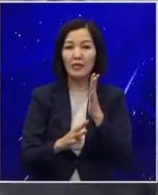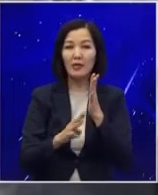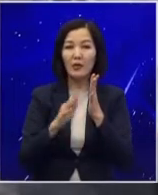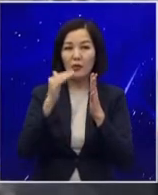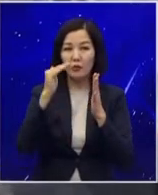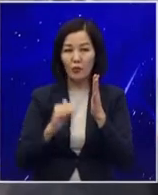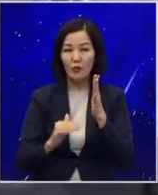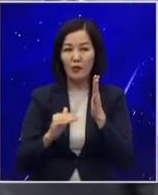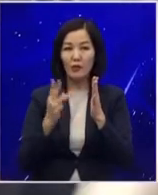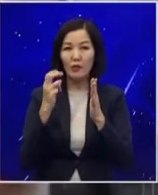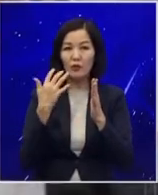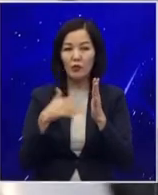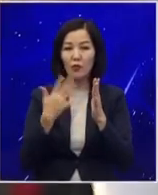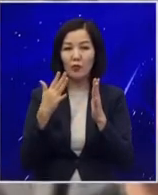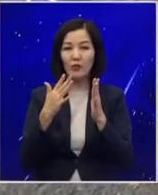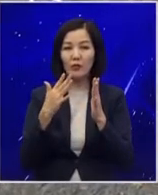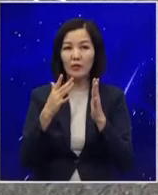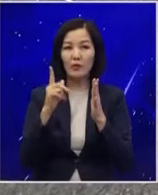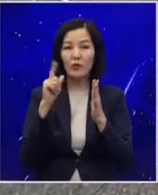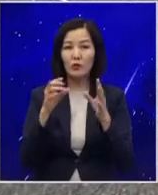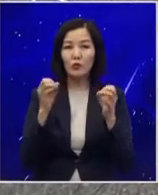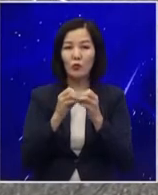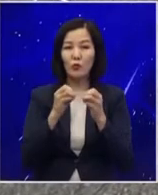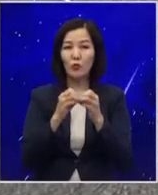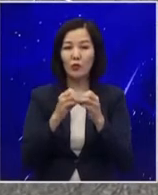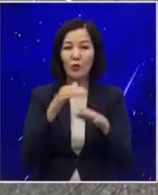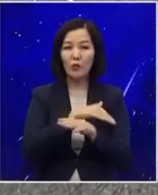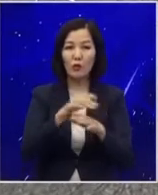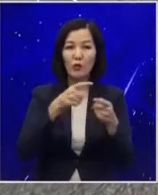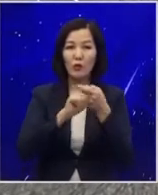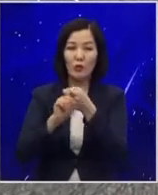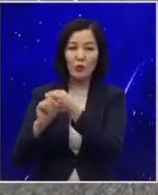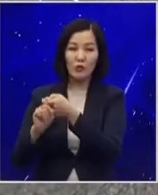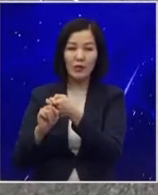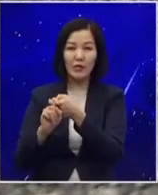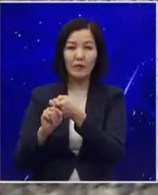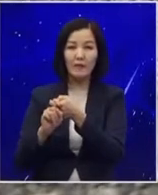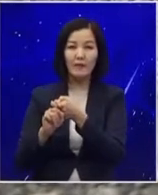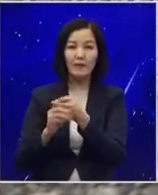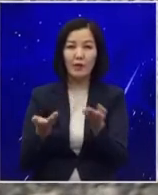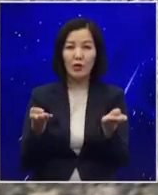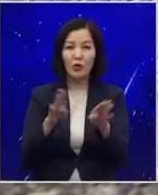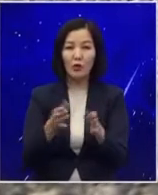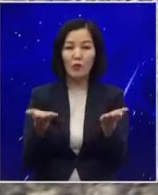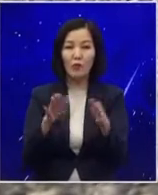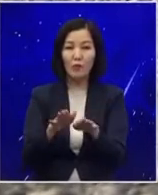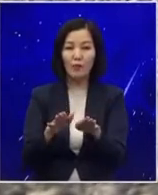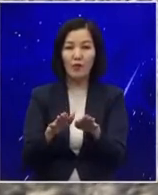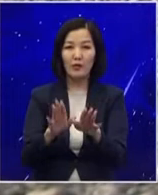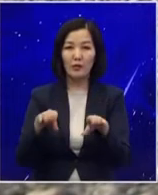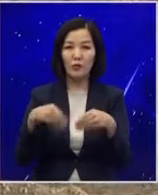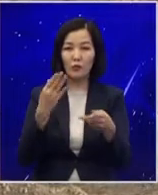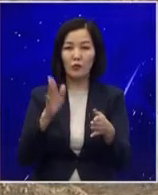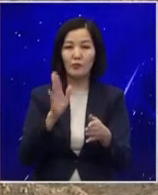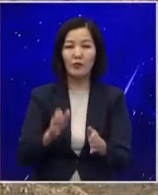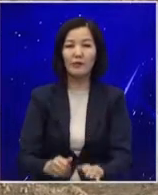де 255-ге түседі. Содан кейін ары қарай 110-ға таратылады көше-көшеге. Жауып, колодестерін қойып, бұйырса өткізіп береміз деп